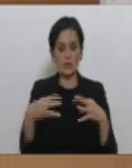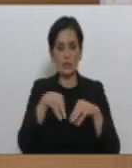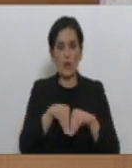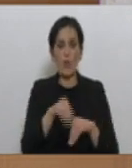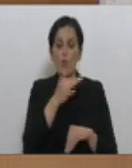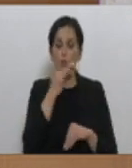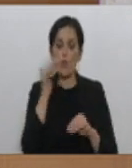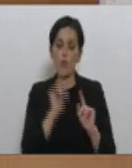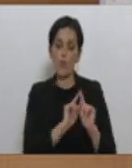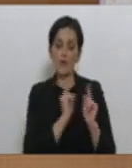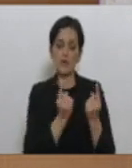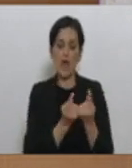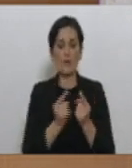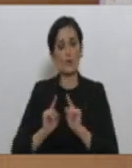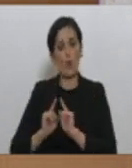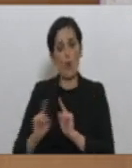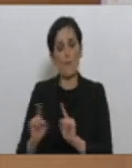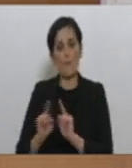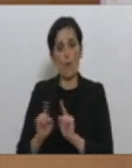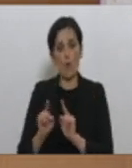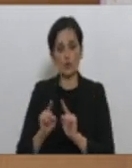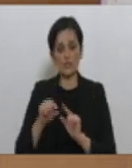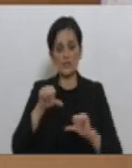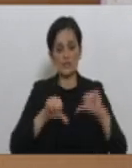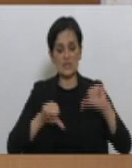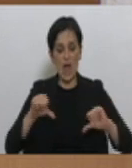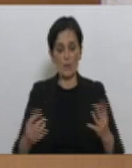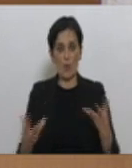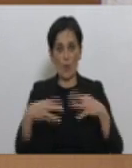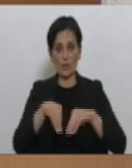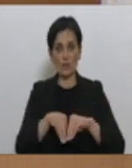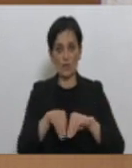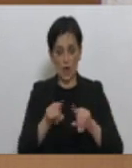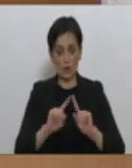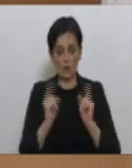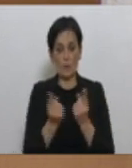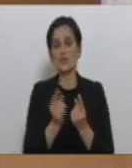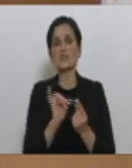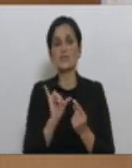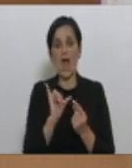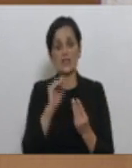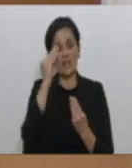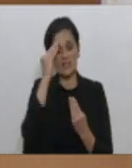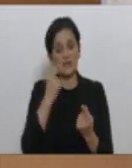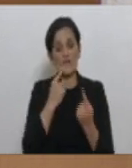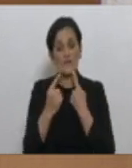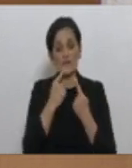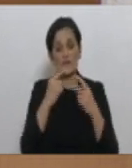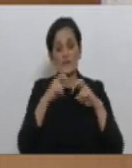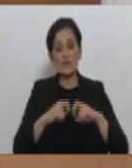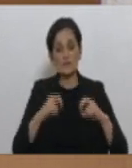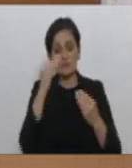umravlesobis da opozitsiis tsaromadgenlobit, sadats vimjelebdit im